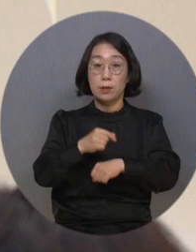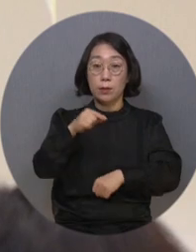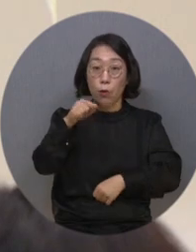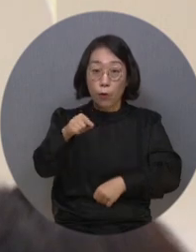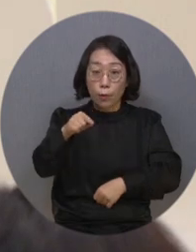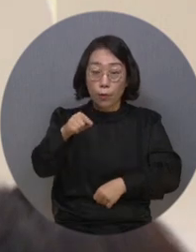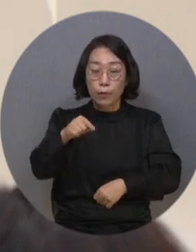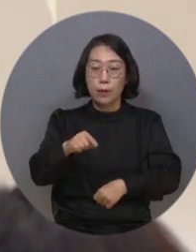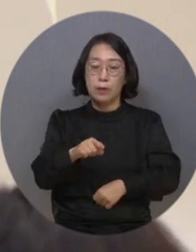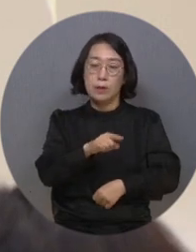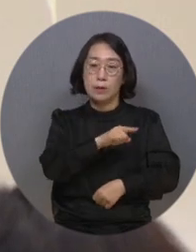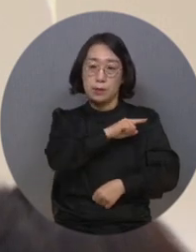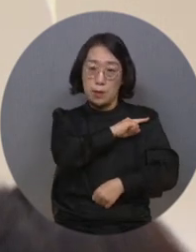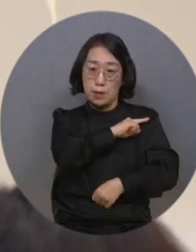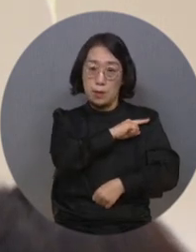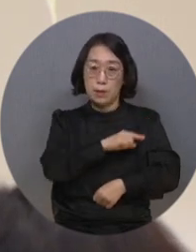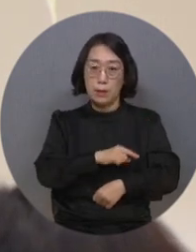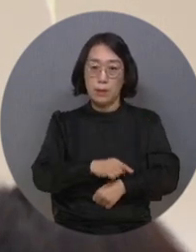이것이 가장